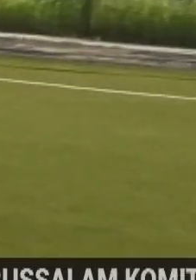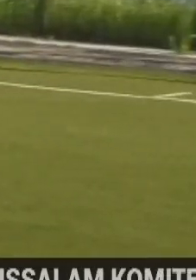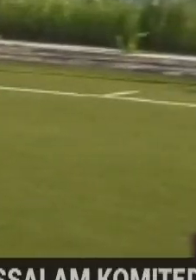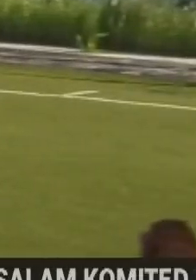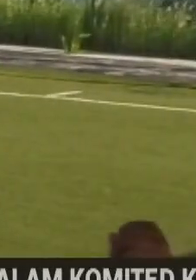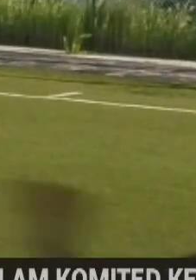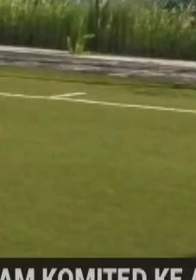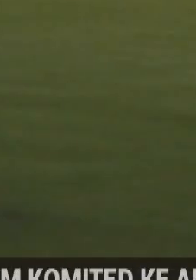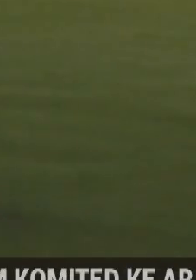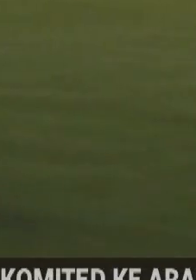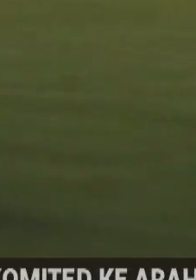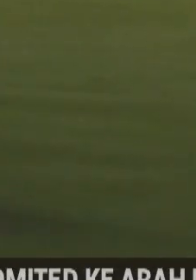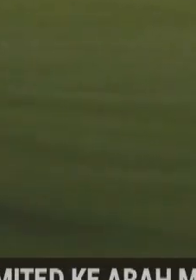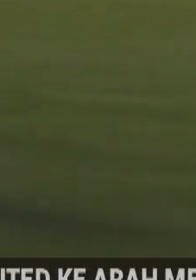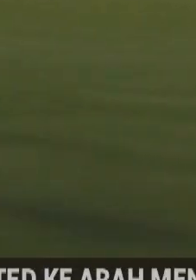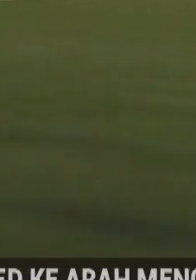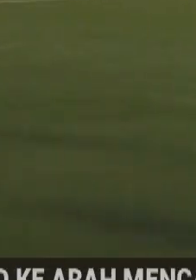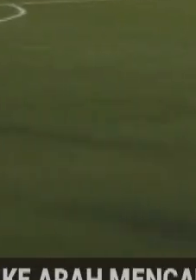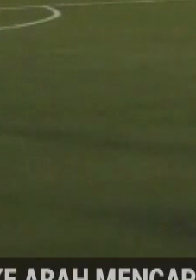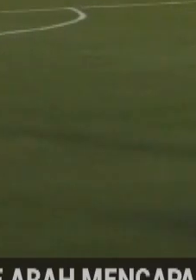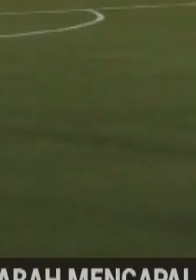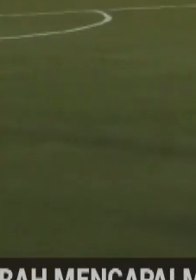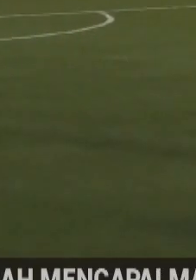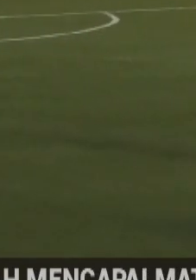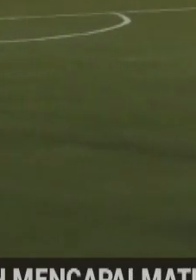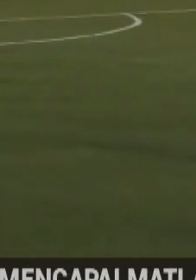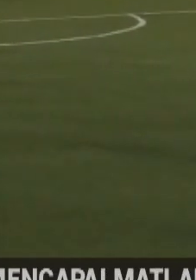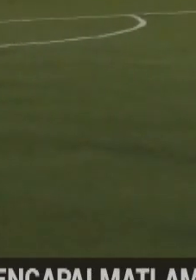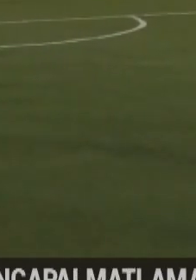fabd berkesudahan ikhlas menang